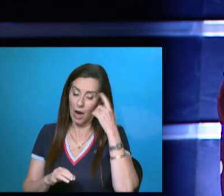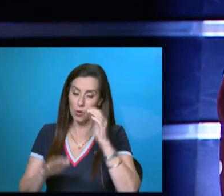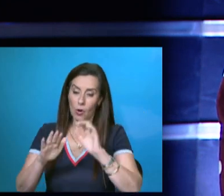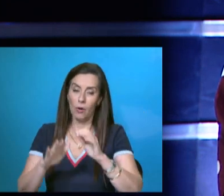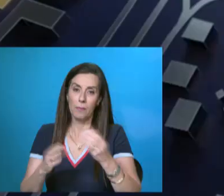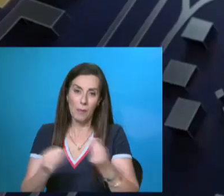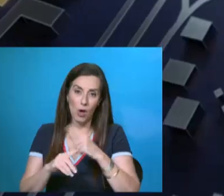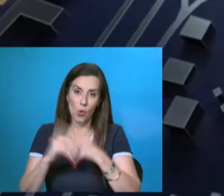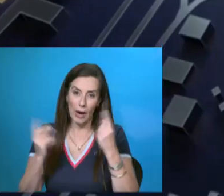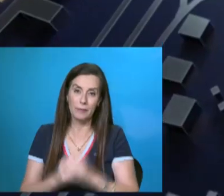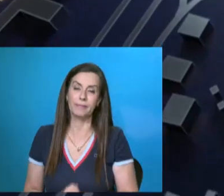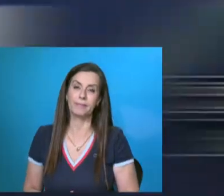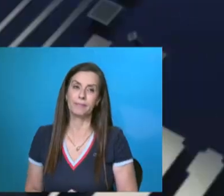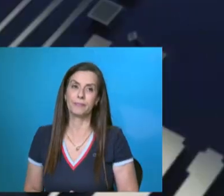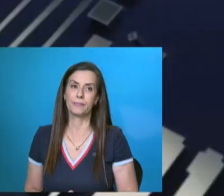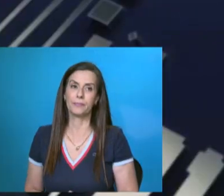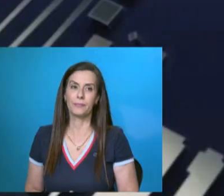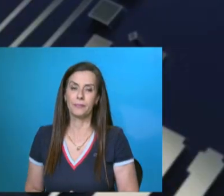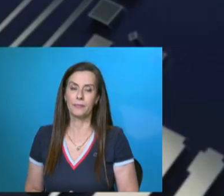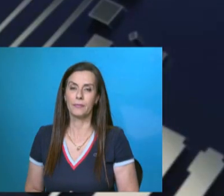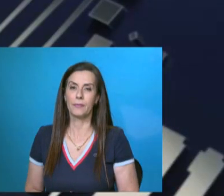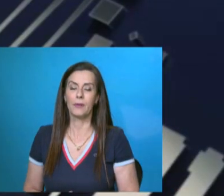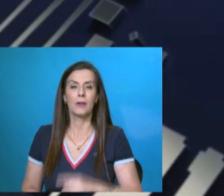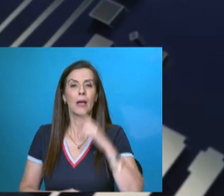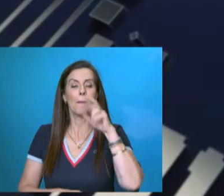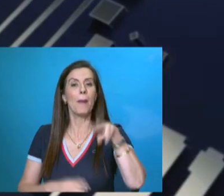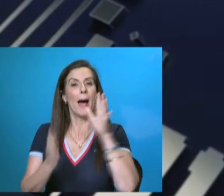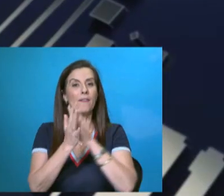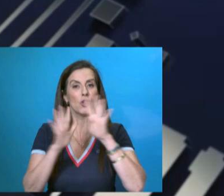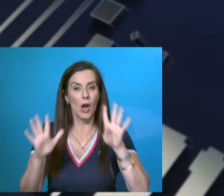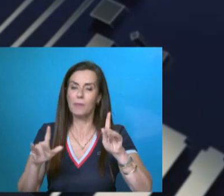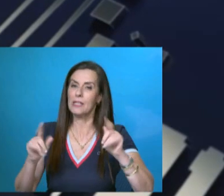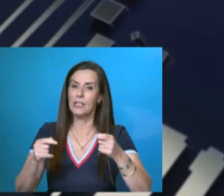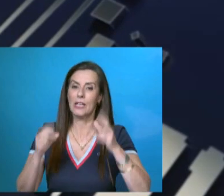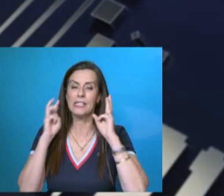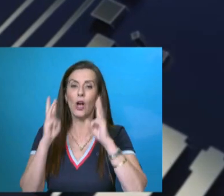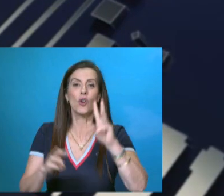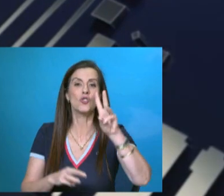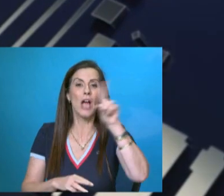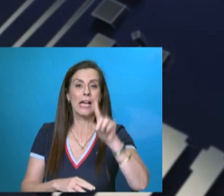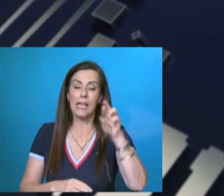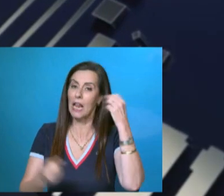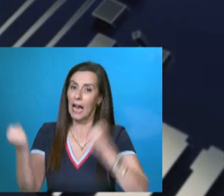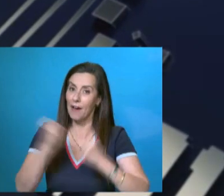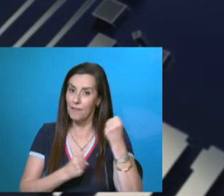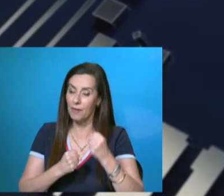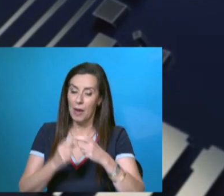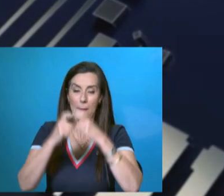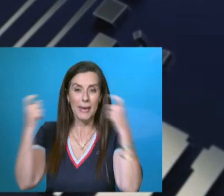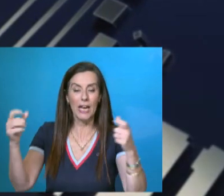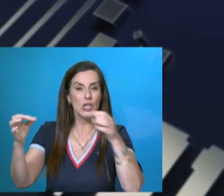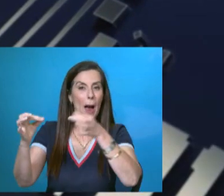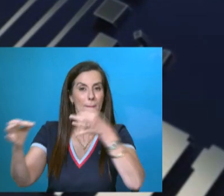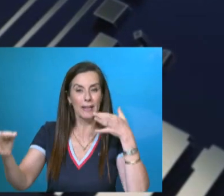בבירה. במחצית שנת 2019 ייסגרו סדרות שזר לרכבים פרטיים מגשר המיתרים ועד